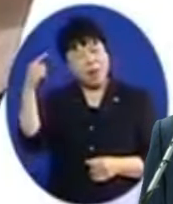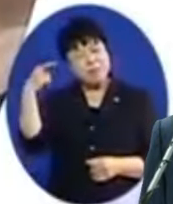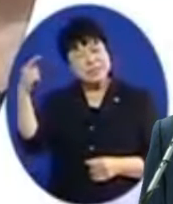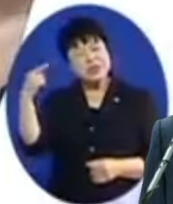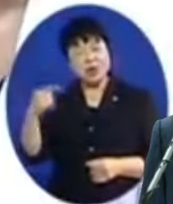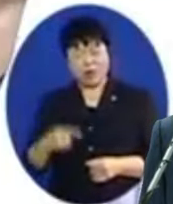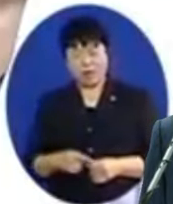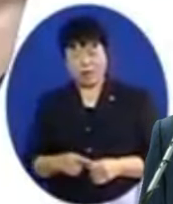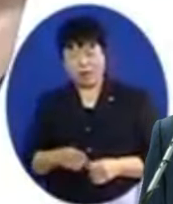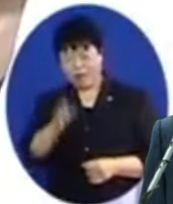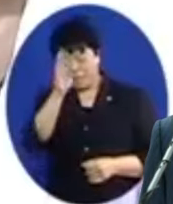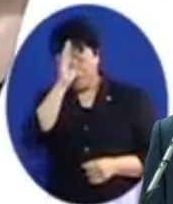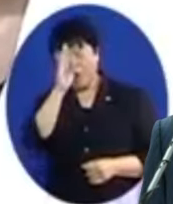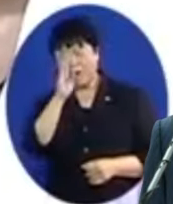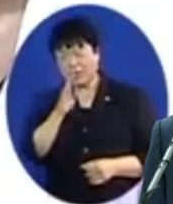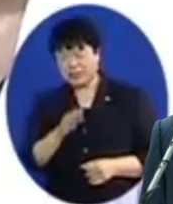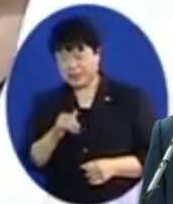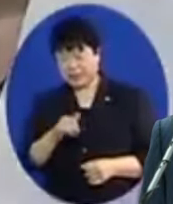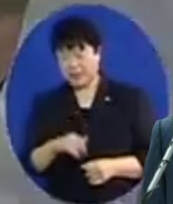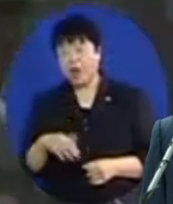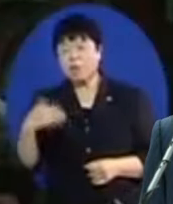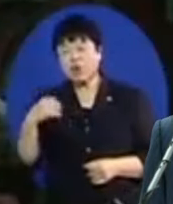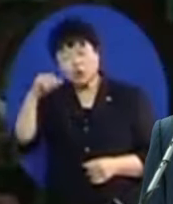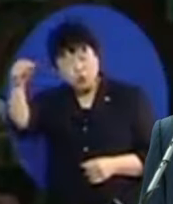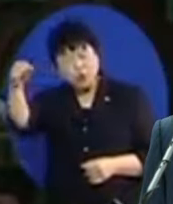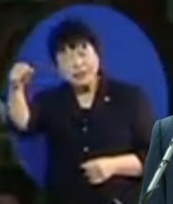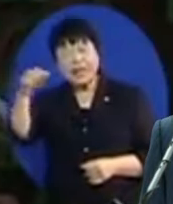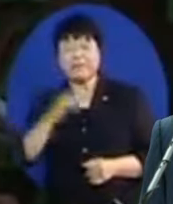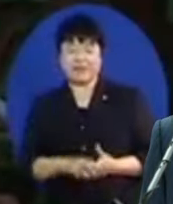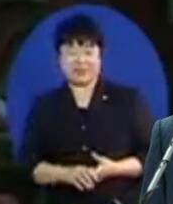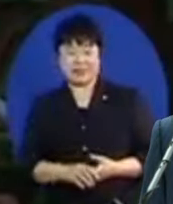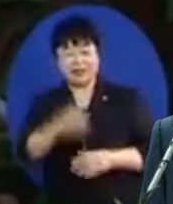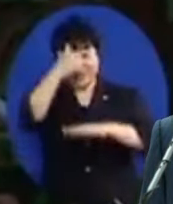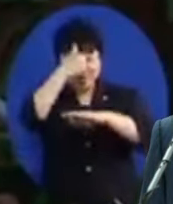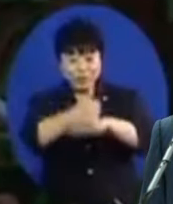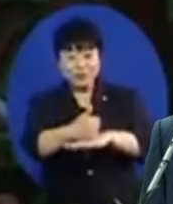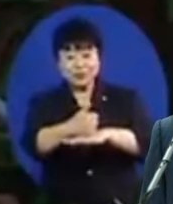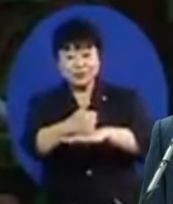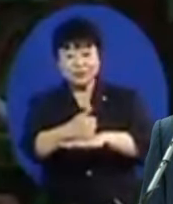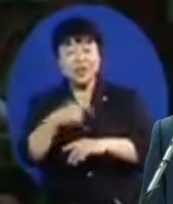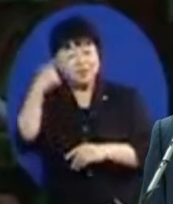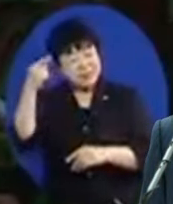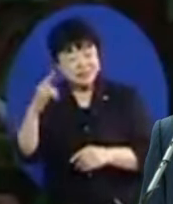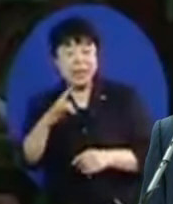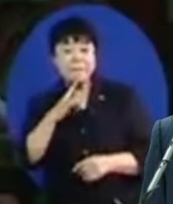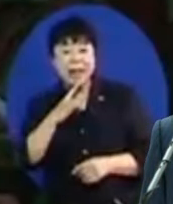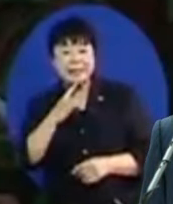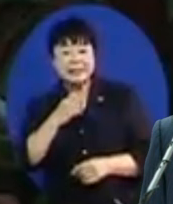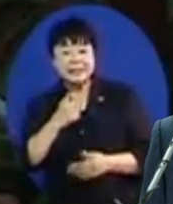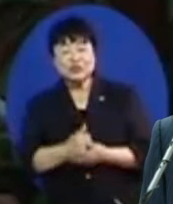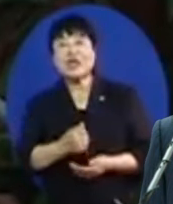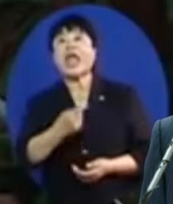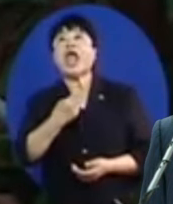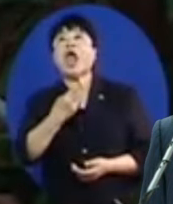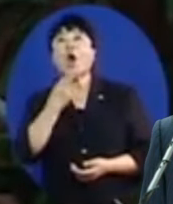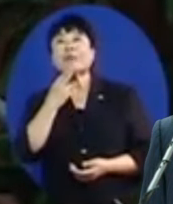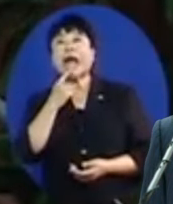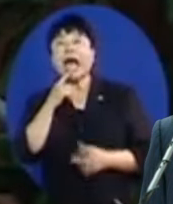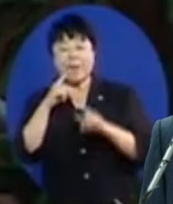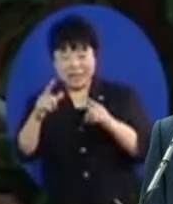미쳐서 병 고치러 나왔습니다. 그래서 결국 보니까 미친 사람만 자기가 죄를 안 지었다고